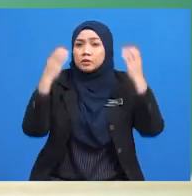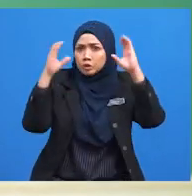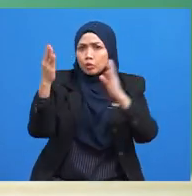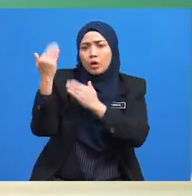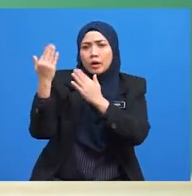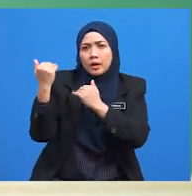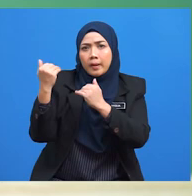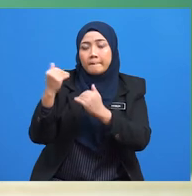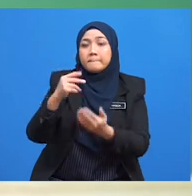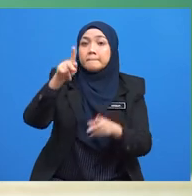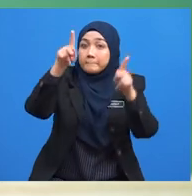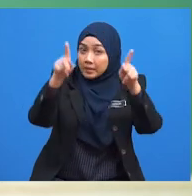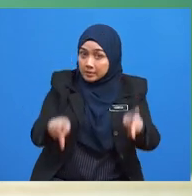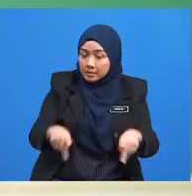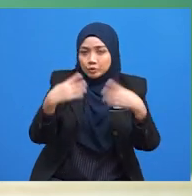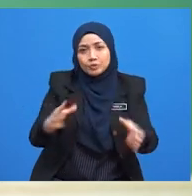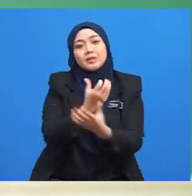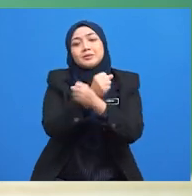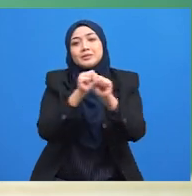berharap pelajar sudah bersedia.